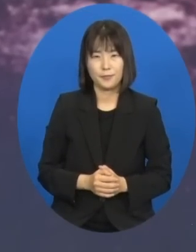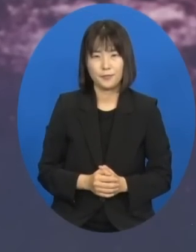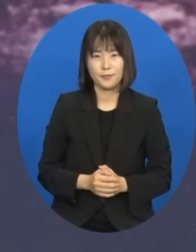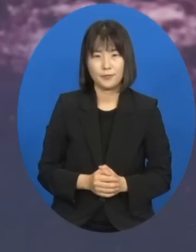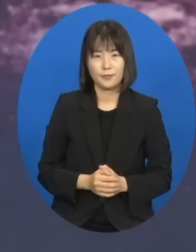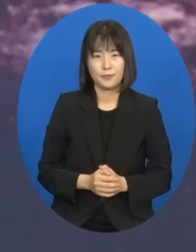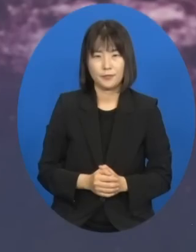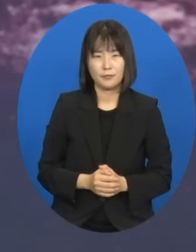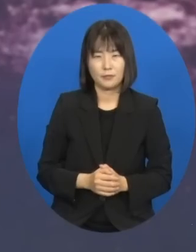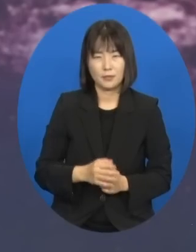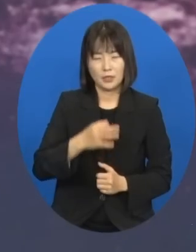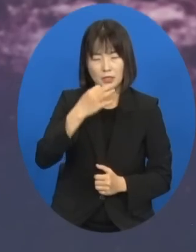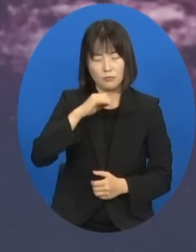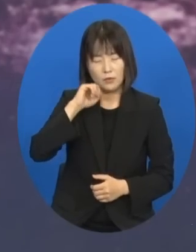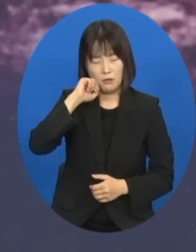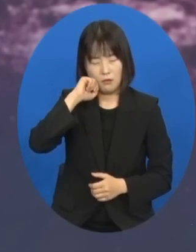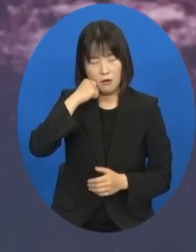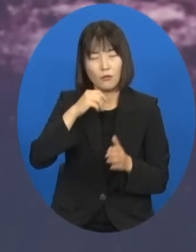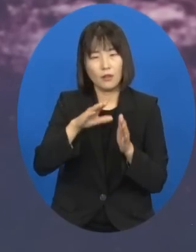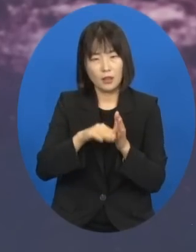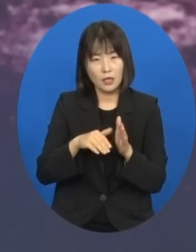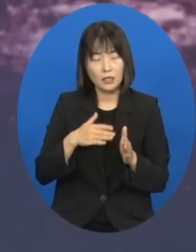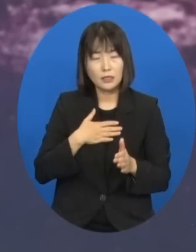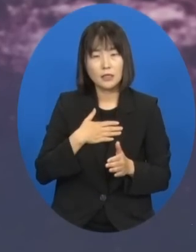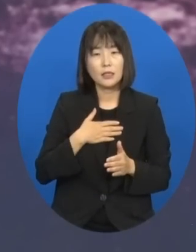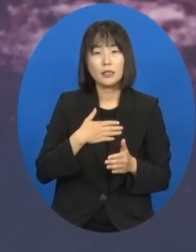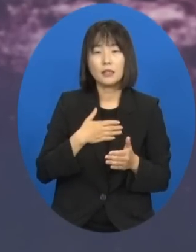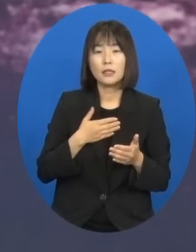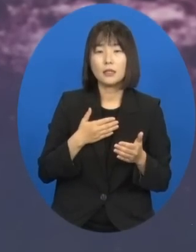그 힘들 때에 제가 했던 일은요,